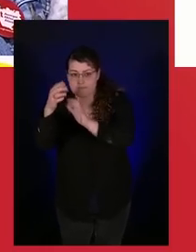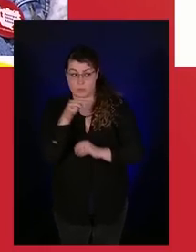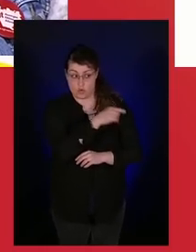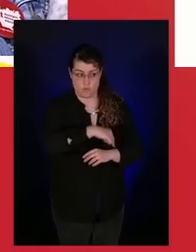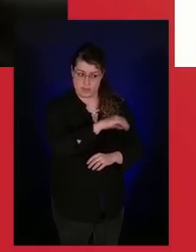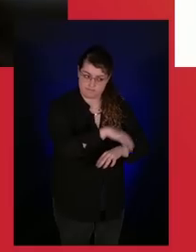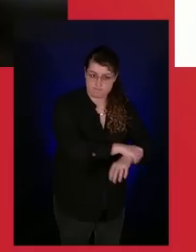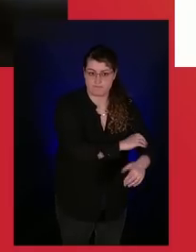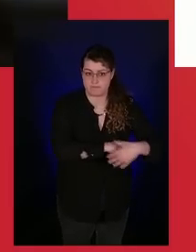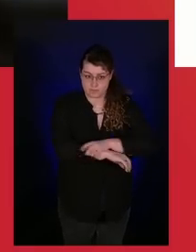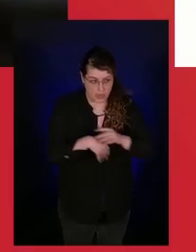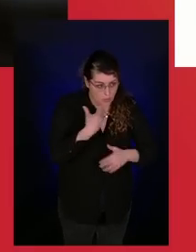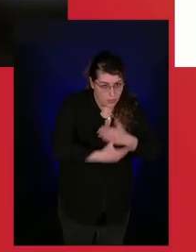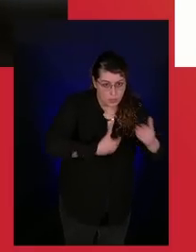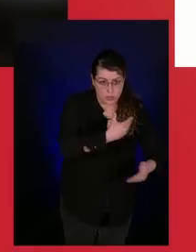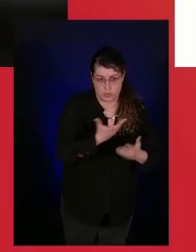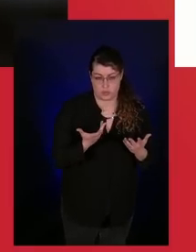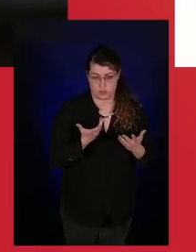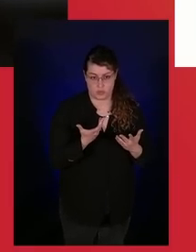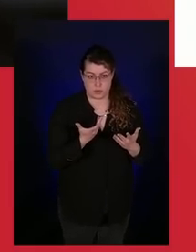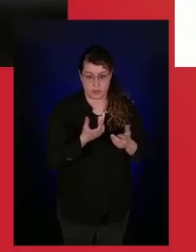œuvre de nos propositions.